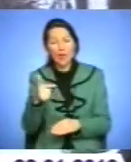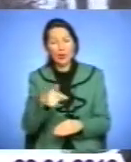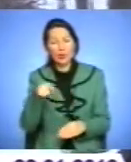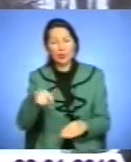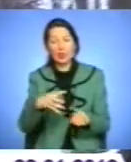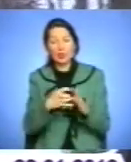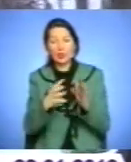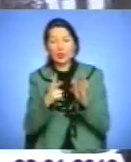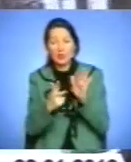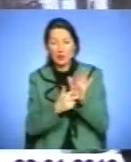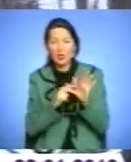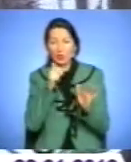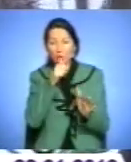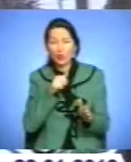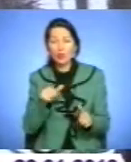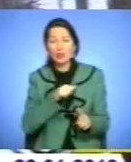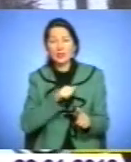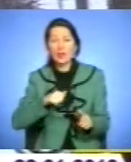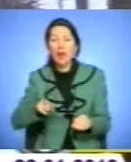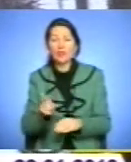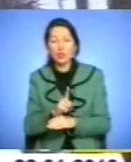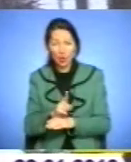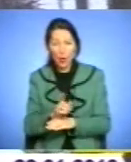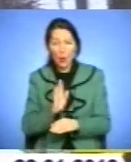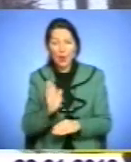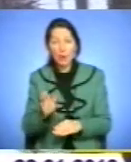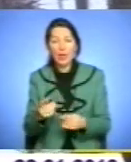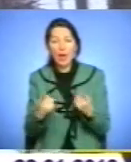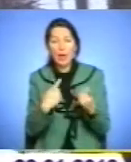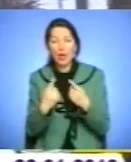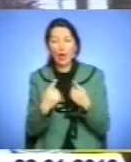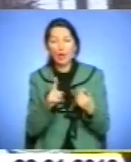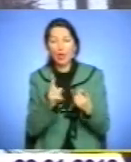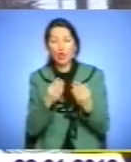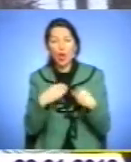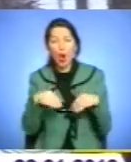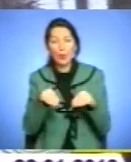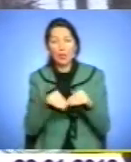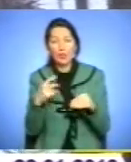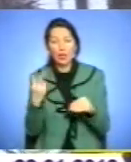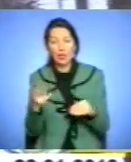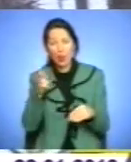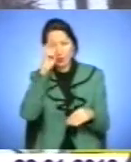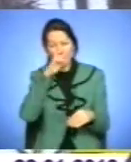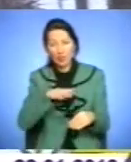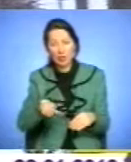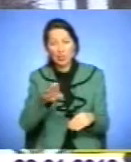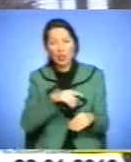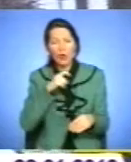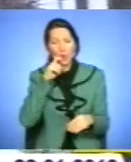1918 року саме в Тернополі велися переговори щодо об'єднання двох держав – Української